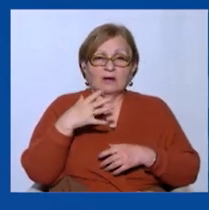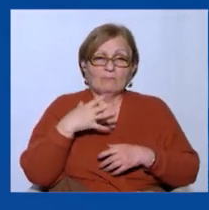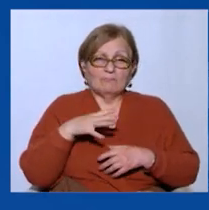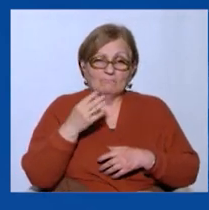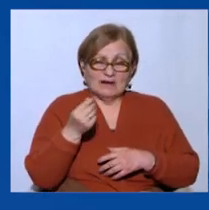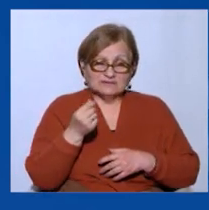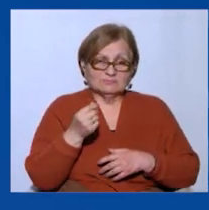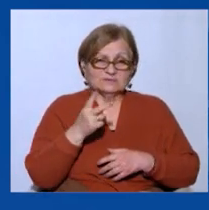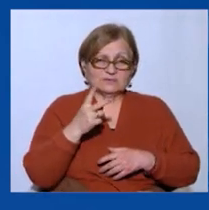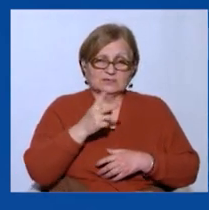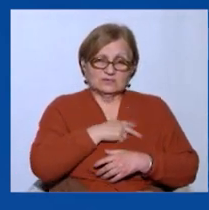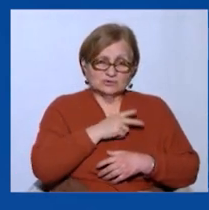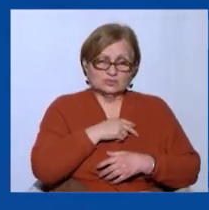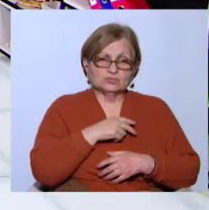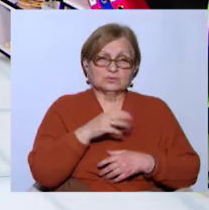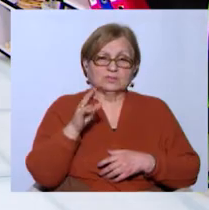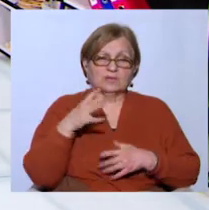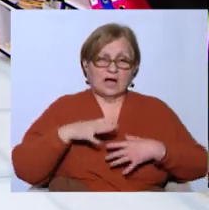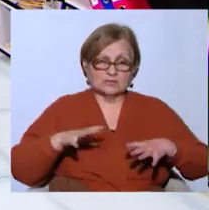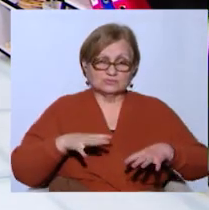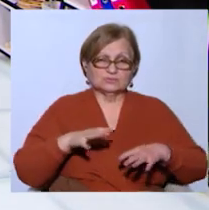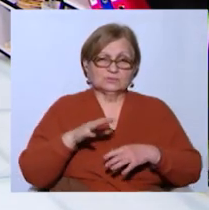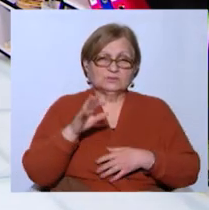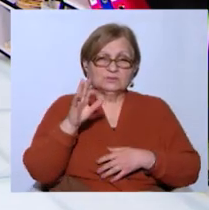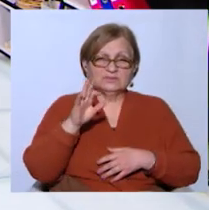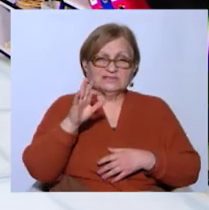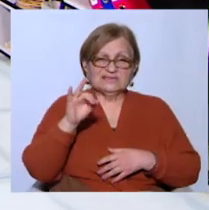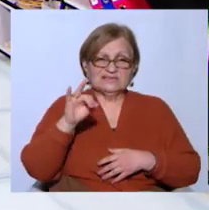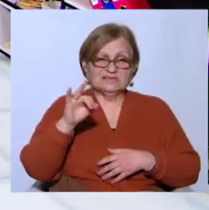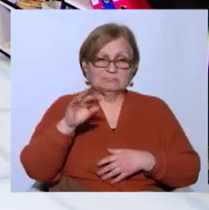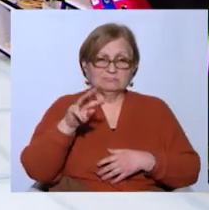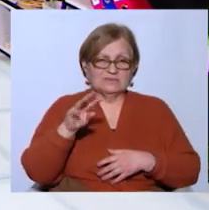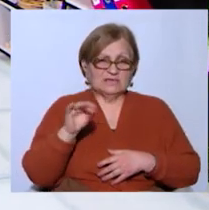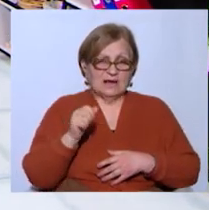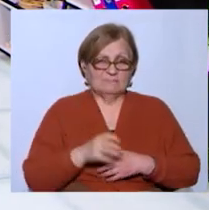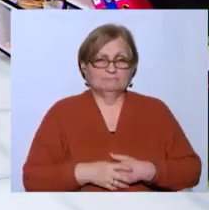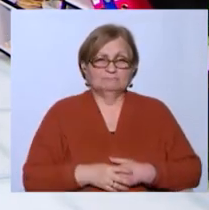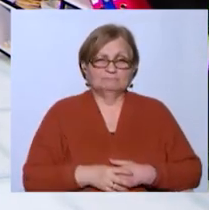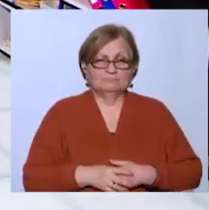ქიმია. მათემატიკა, ინგლისური, ქართული და აი მეორე ქ-ზე იწყება.